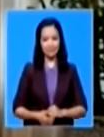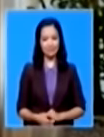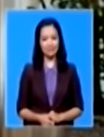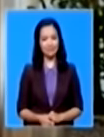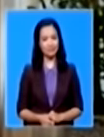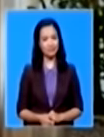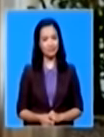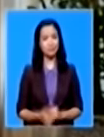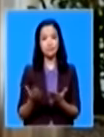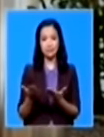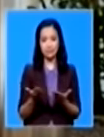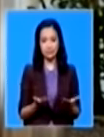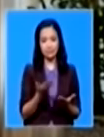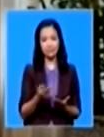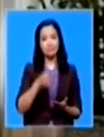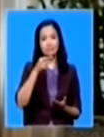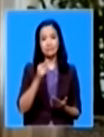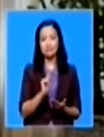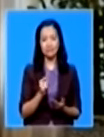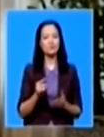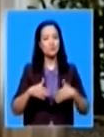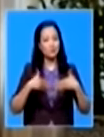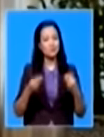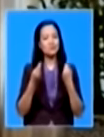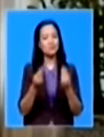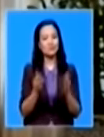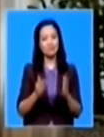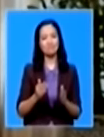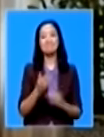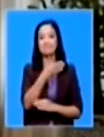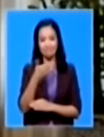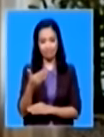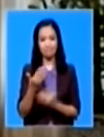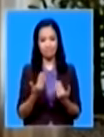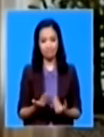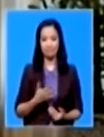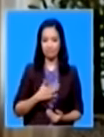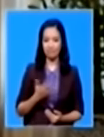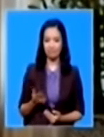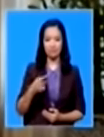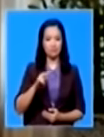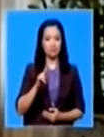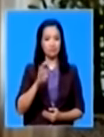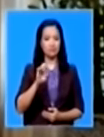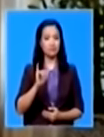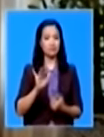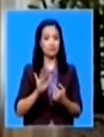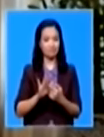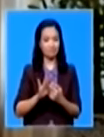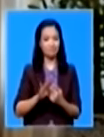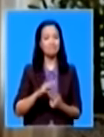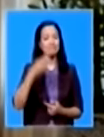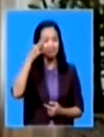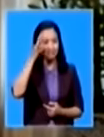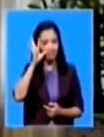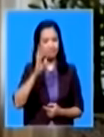สวัสดีค่ะต้อนรับทุกท่านเข้าสู่รายการคืนความสุขให้คนในชาติค่ะวันนี้ดิฉันร้อยตรีหญิงปริยาเนตรวิเชียนได้รับเกียรติให้ทำหน้า